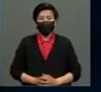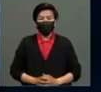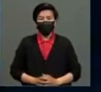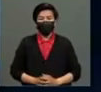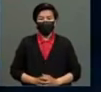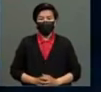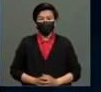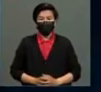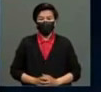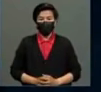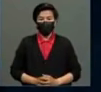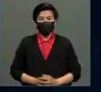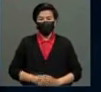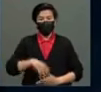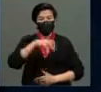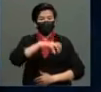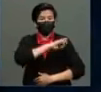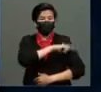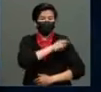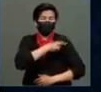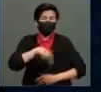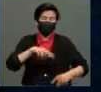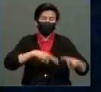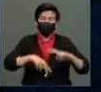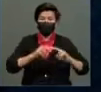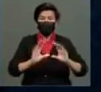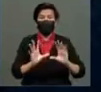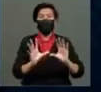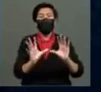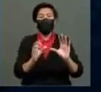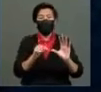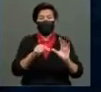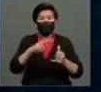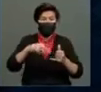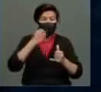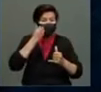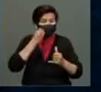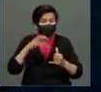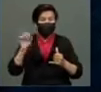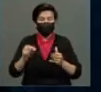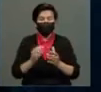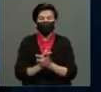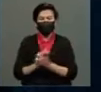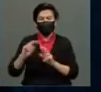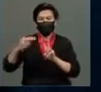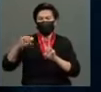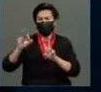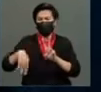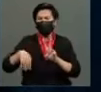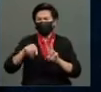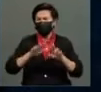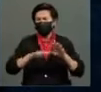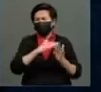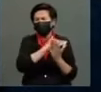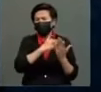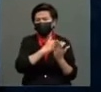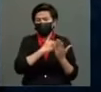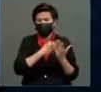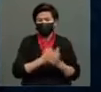แต่ยังไงก็ตามแต่ก็หายป่วยไปแล้ว 29,000 นะครับก็ประมาณครึ่งหนึ่งนะครับแล้วก็หายป่วยเพิ่มขึ้